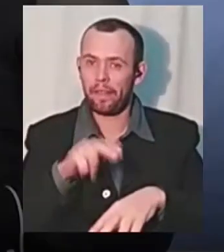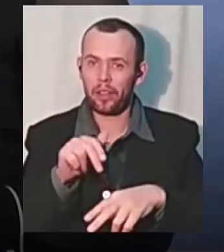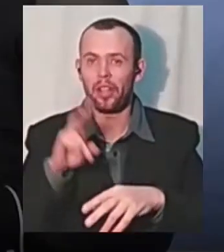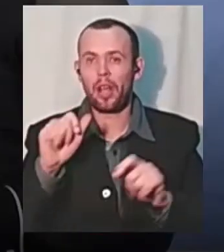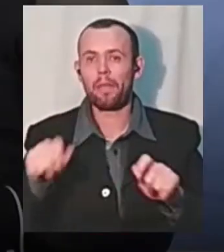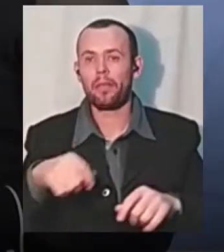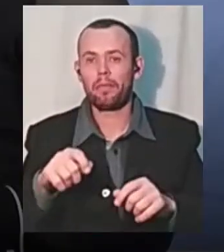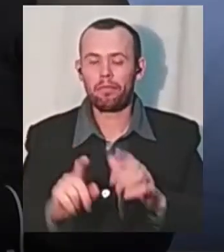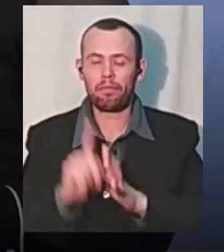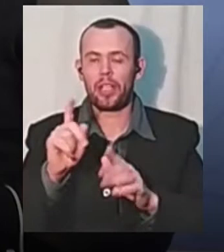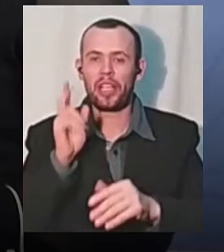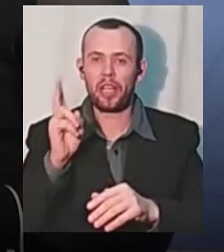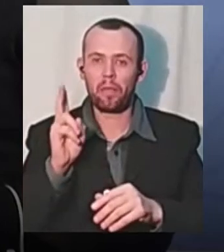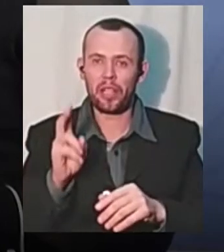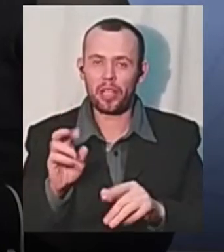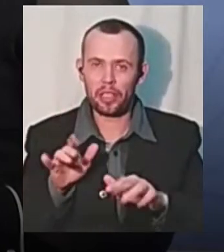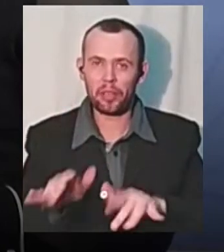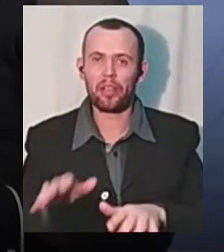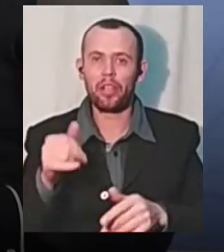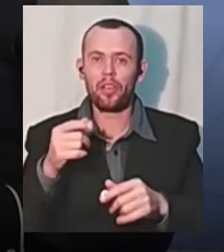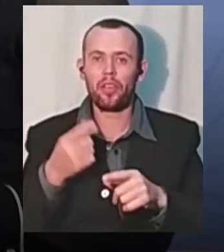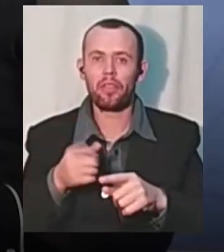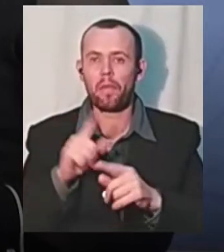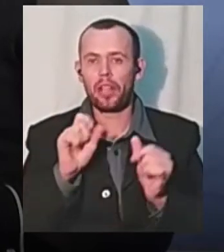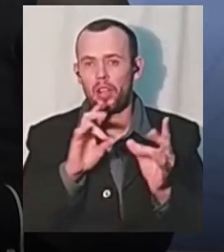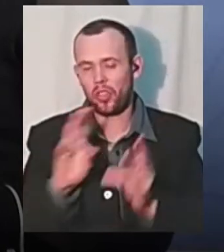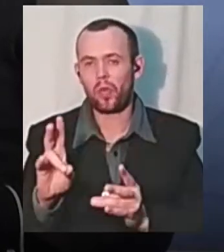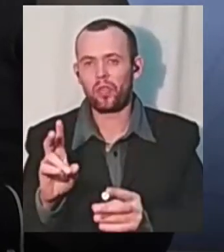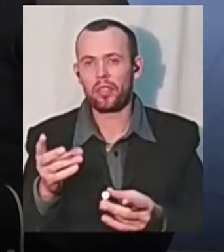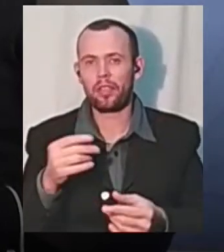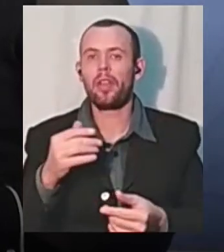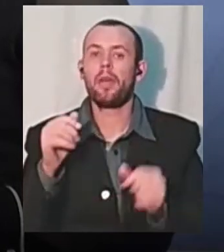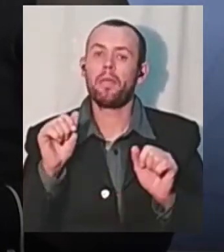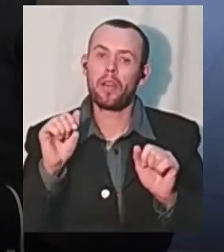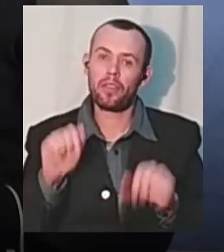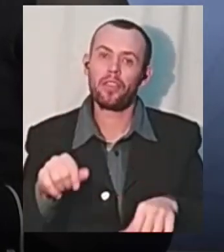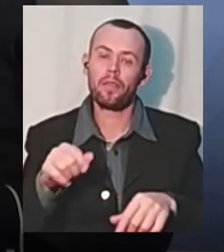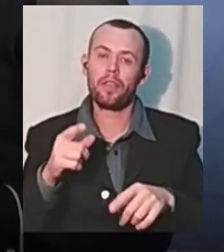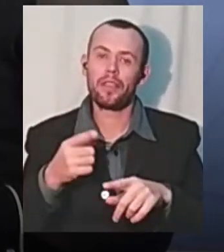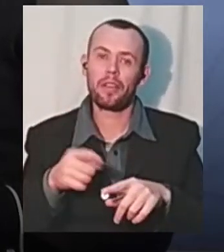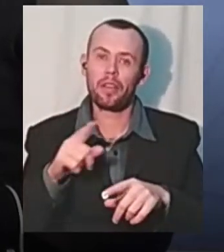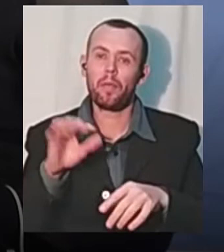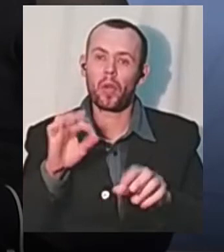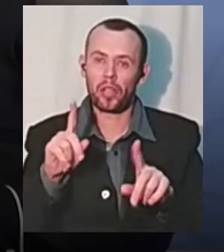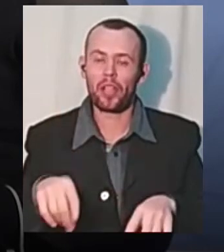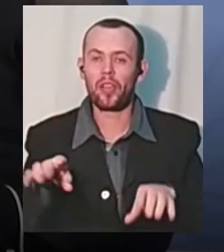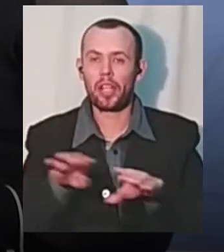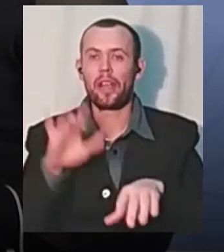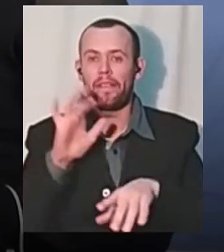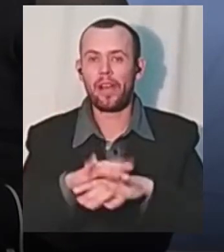про ті чи інші тілесні ушкодження завдані. Може, вони і ненавмисно були завдані, проте такий факт мав місце,